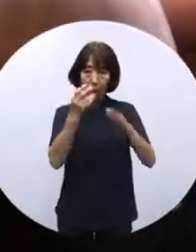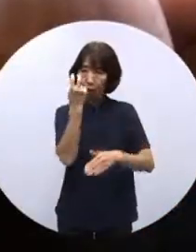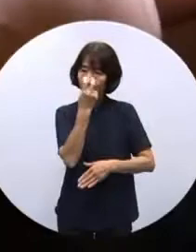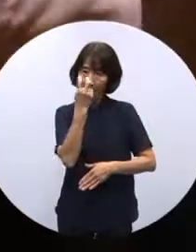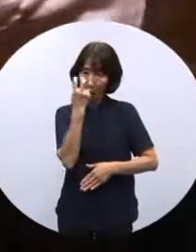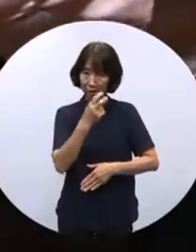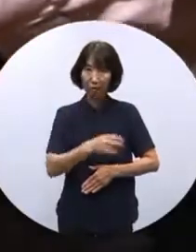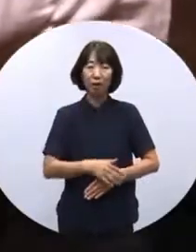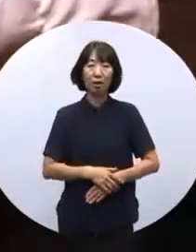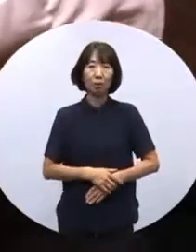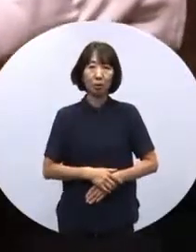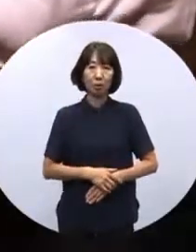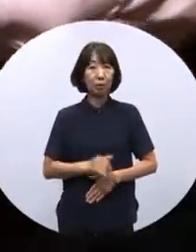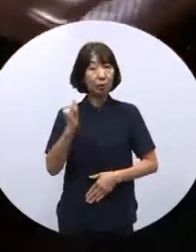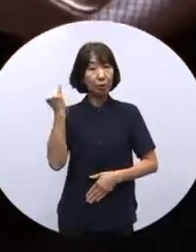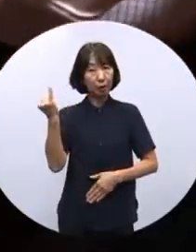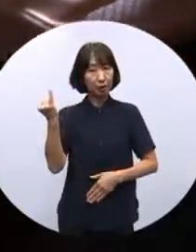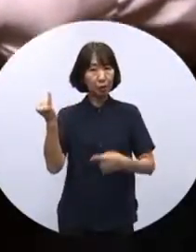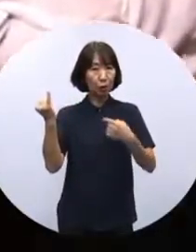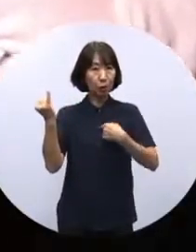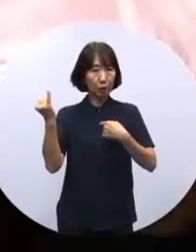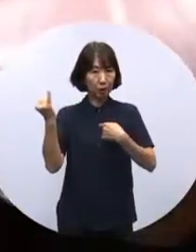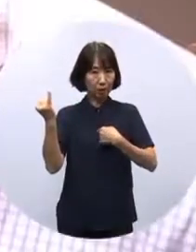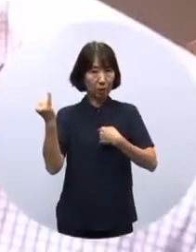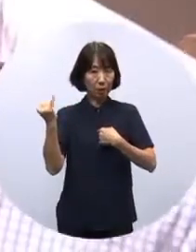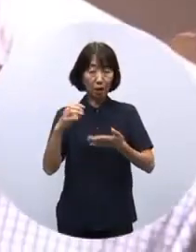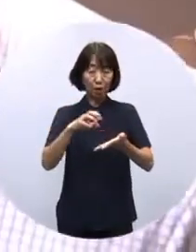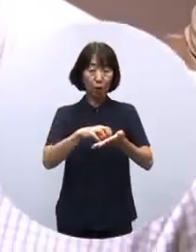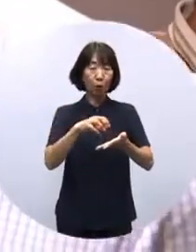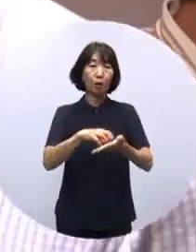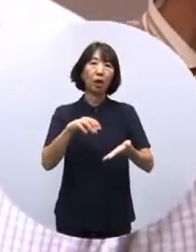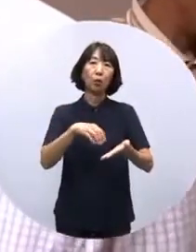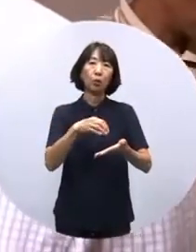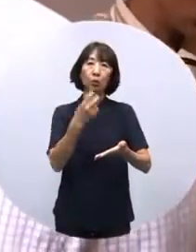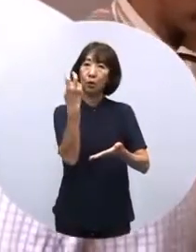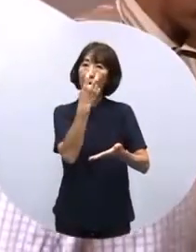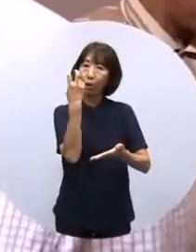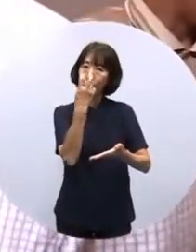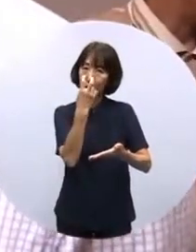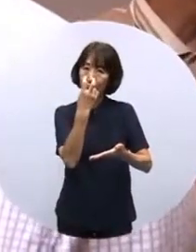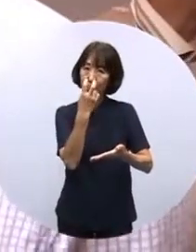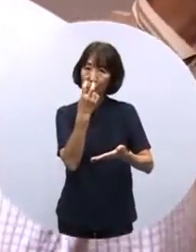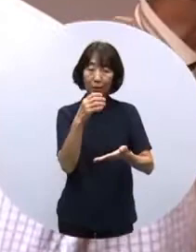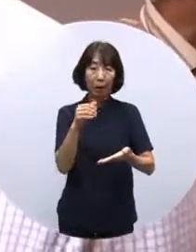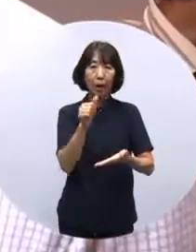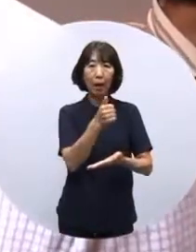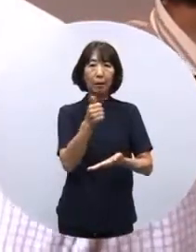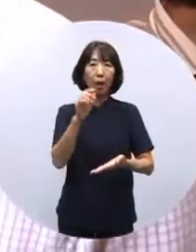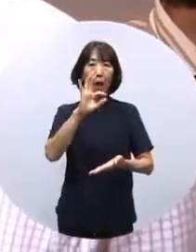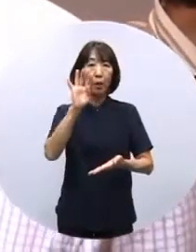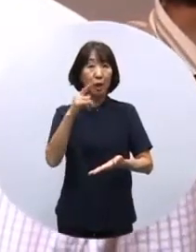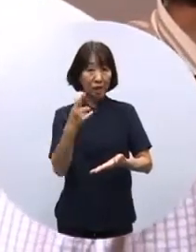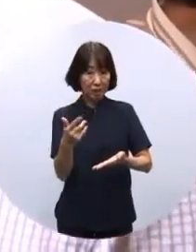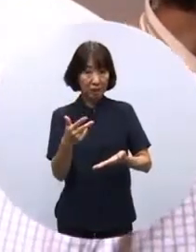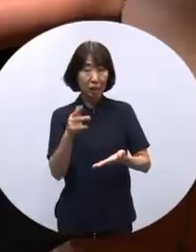ます。 お母さんと私の方で汚れたところを確認している、ダメージがあったりとか、